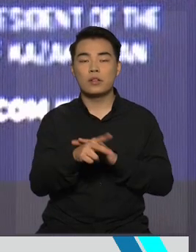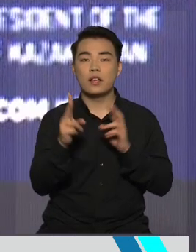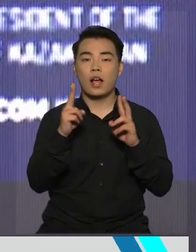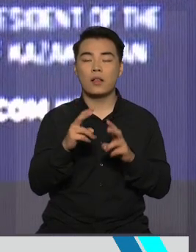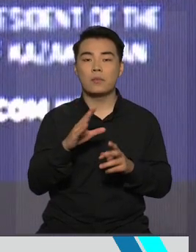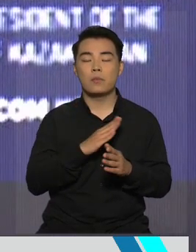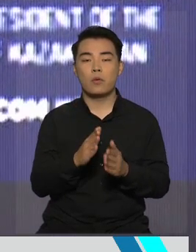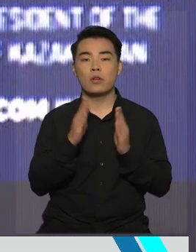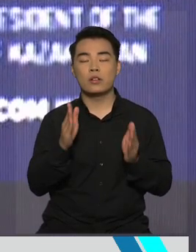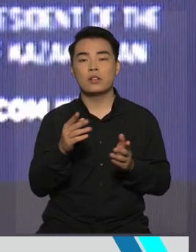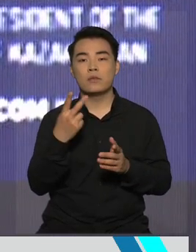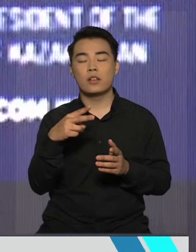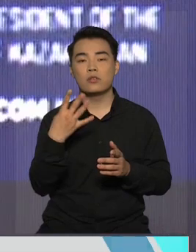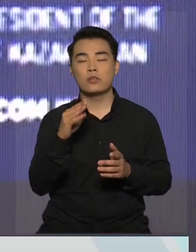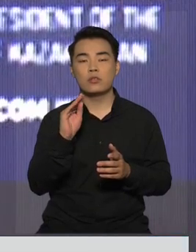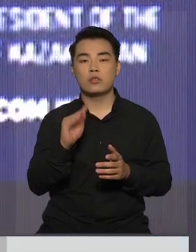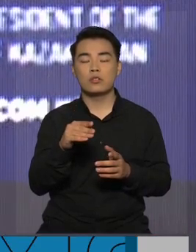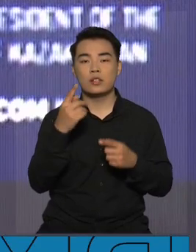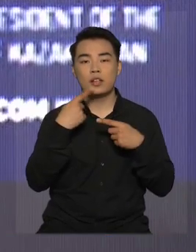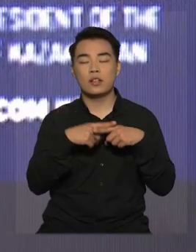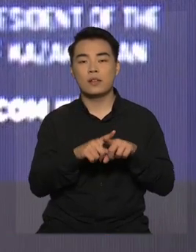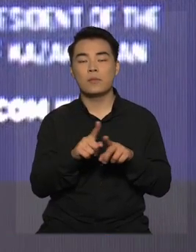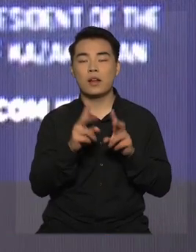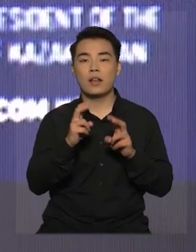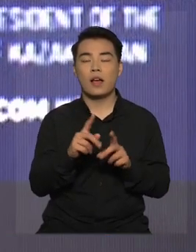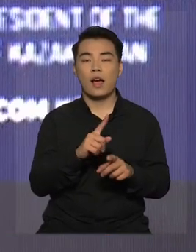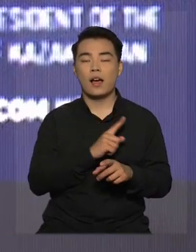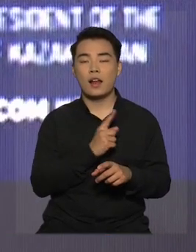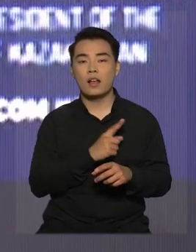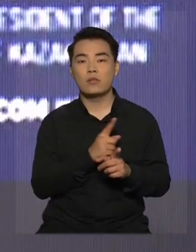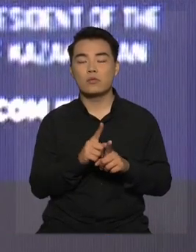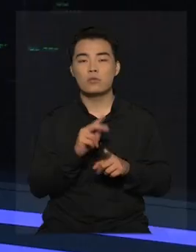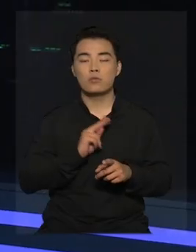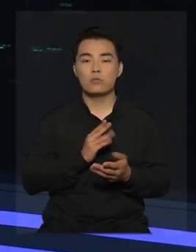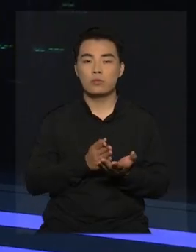осуществляет более 24 тысяч технических инспекторов по охране труда.